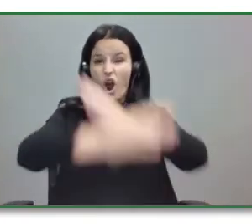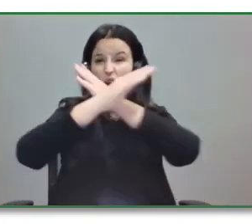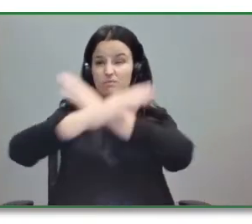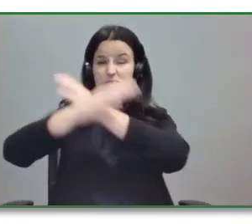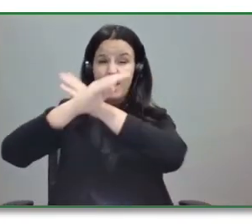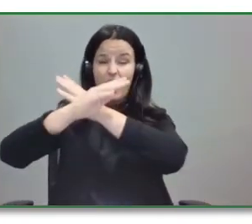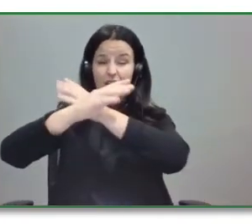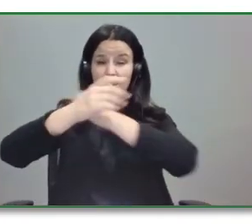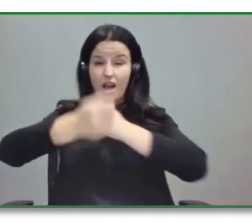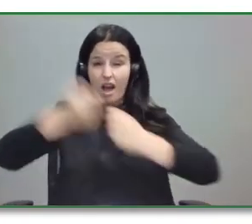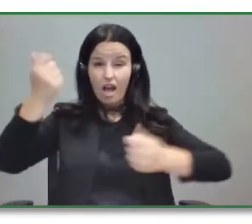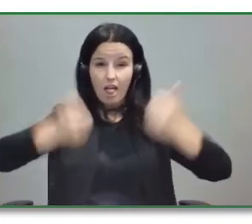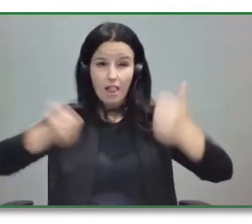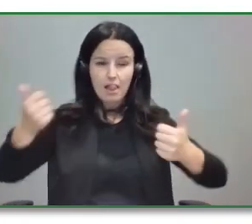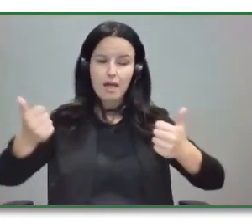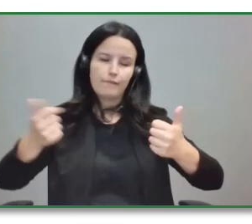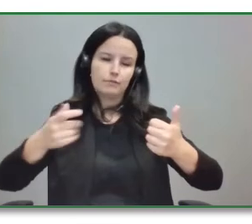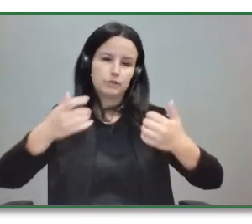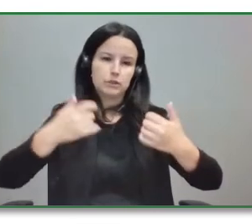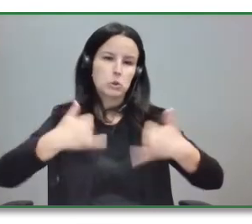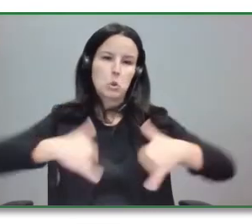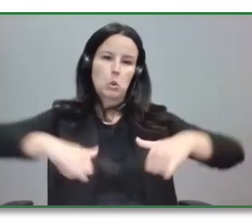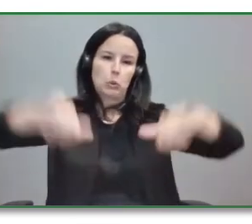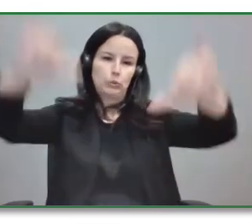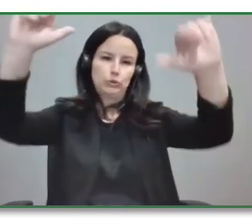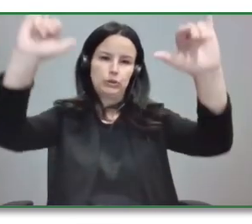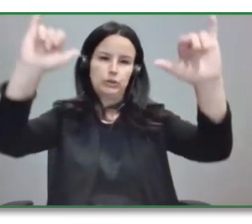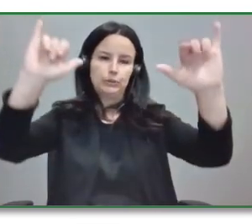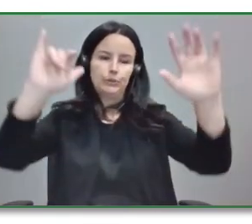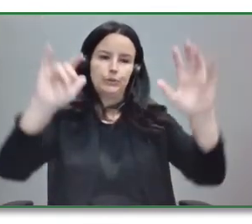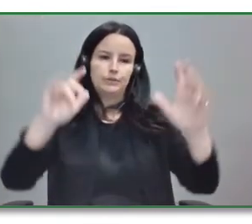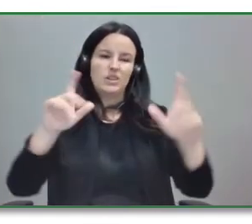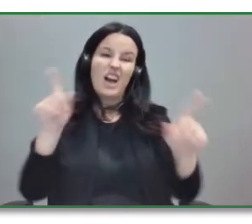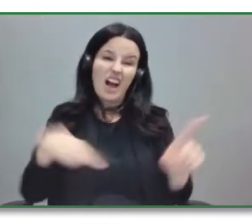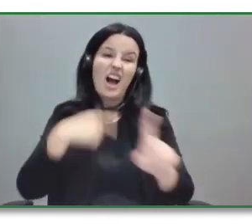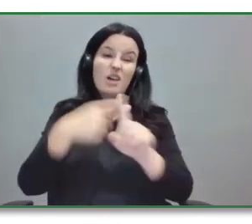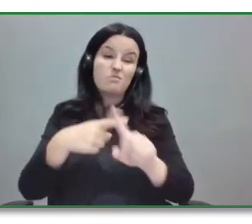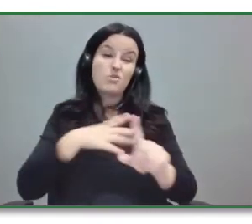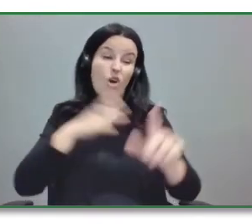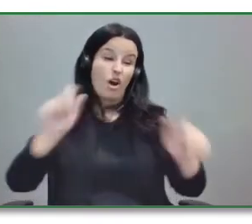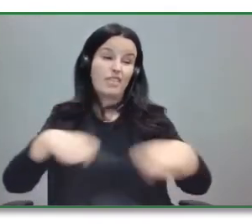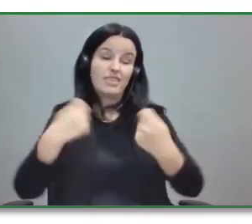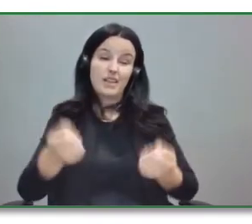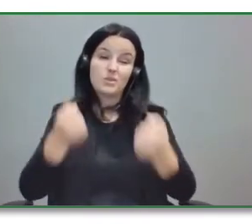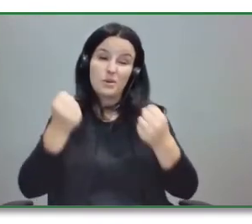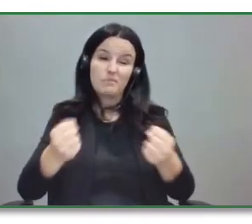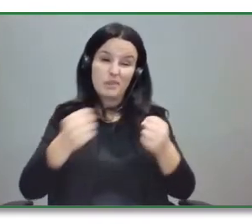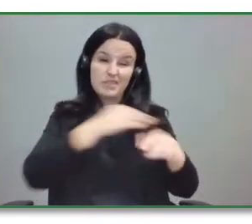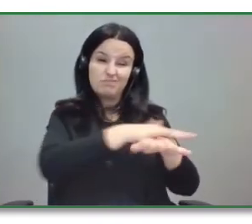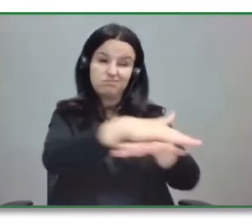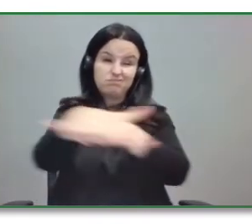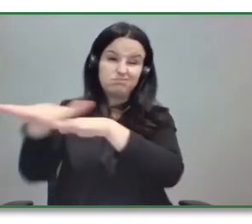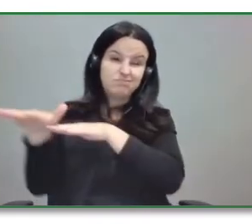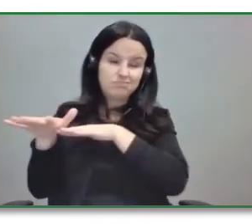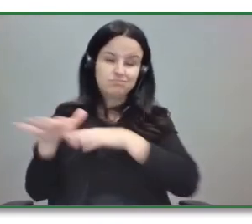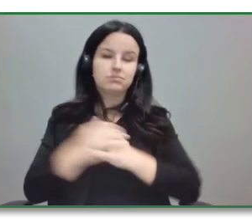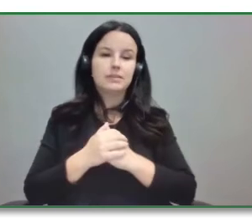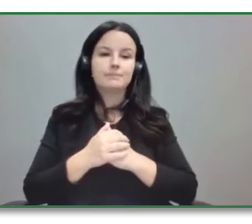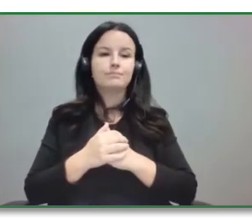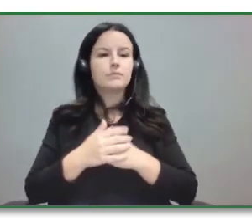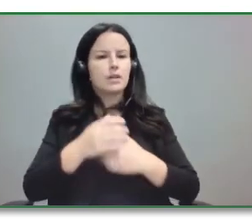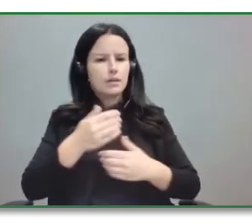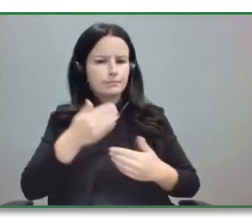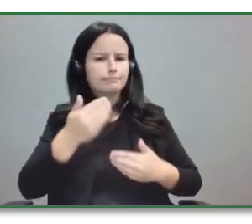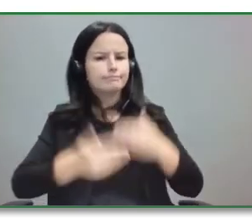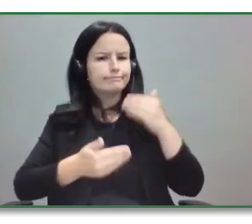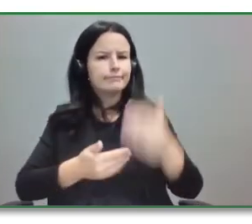processus continu, d'autant plus que la nature peut faire des ravages. Les obstacles deviendront moins importants avec le temps et, espérons-le,